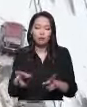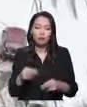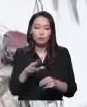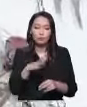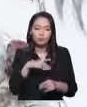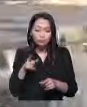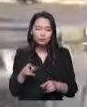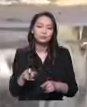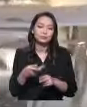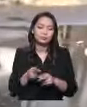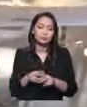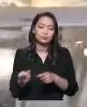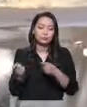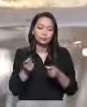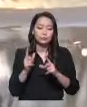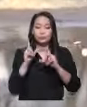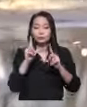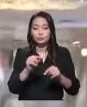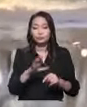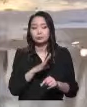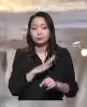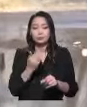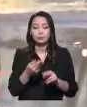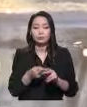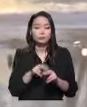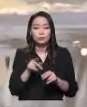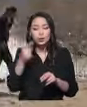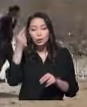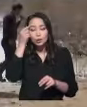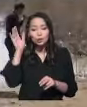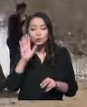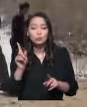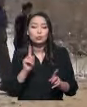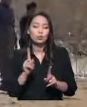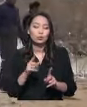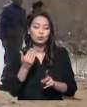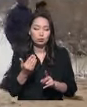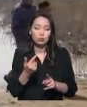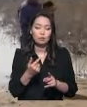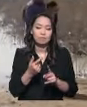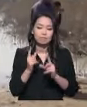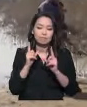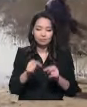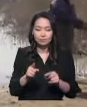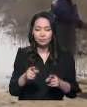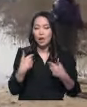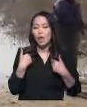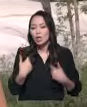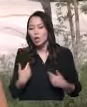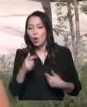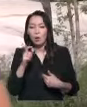делать до 20 выездов. Об отдыхе в эти дни даже не задумывался, признается герой. Главное – спасти как можно больше